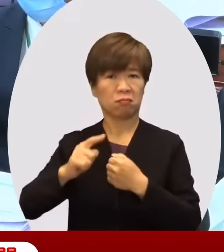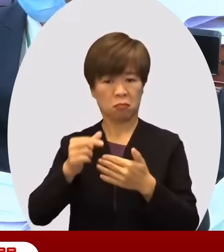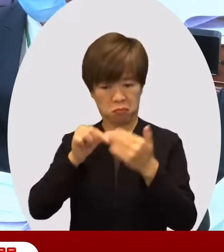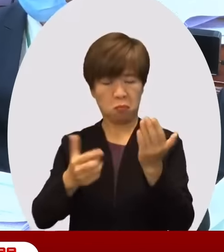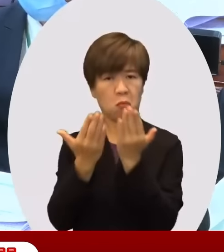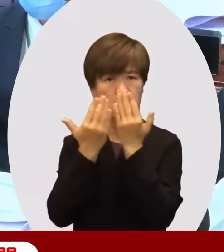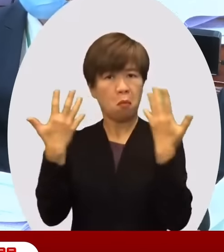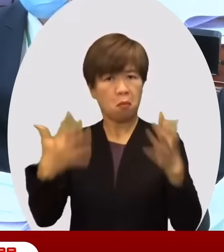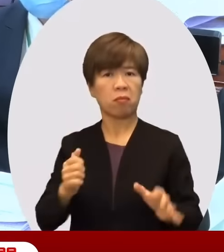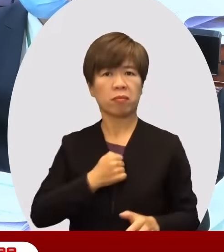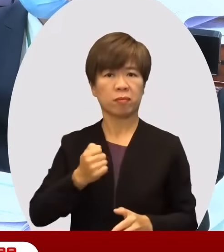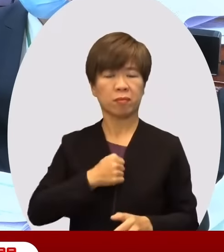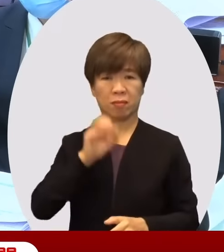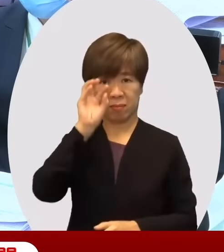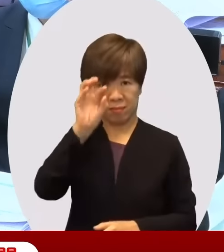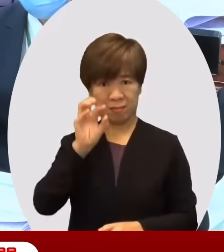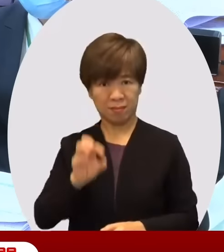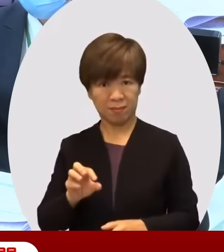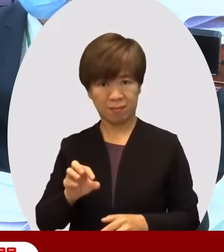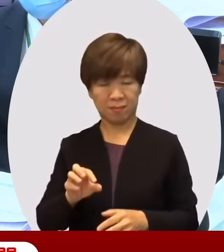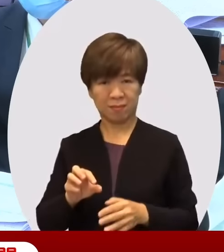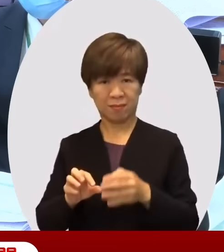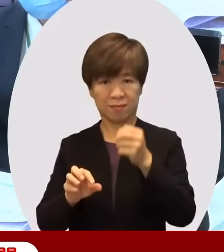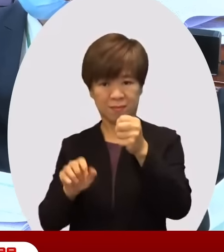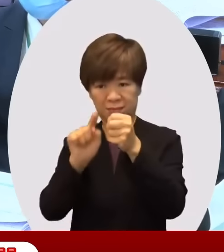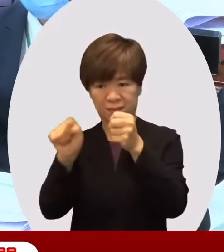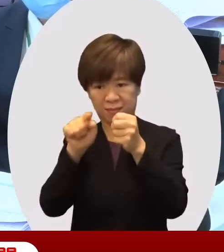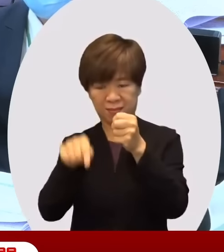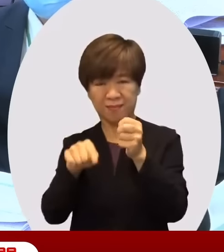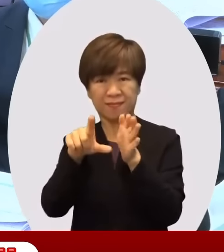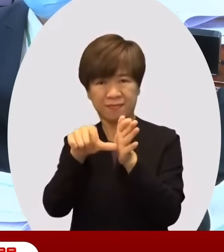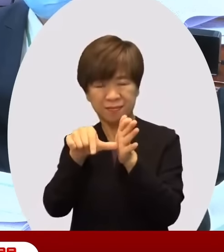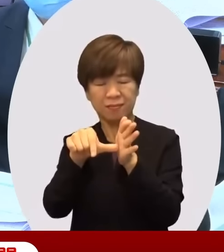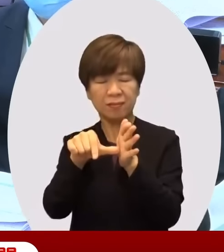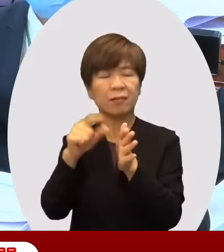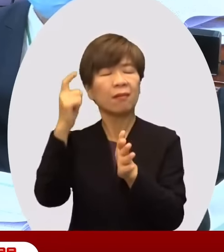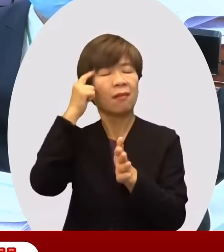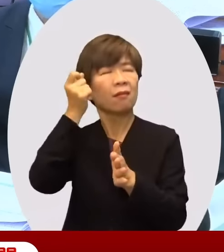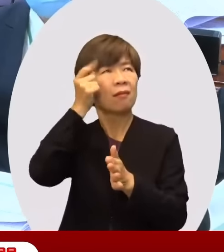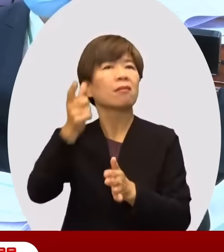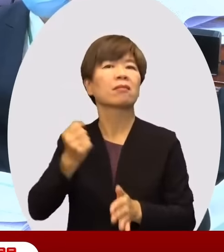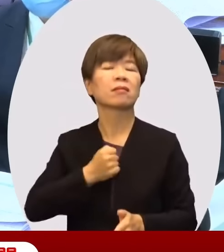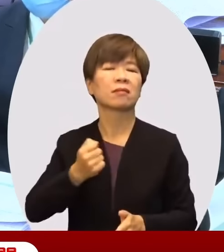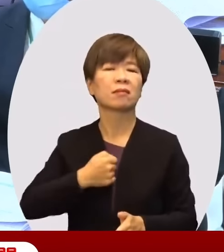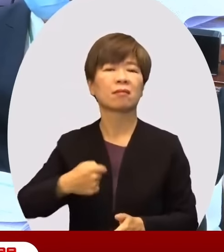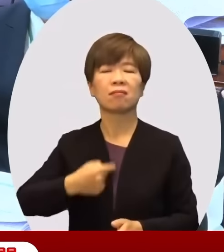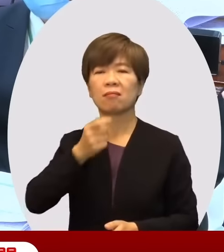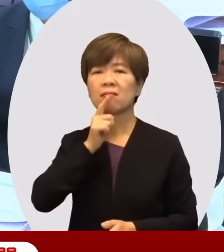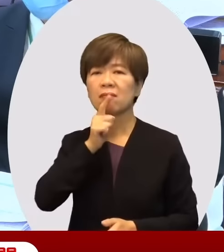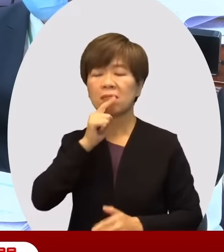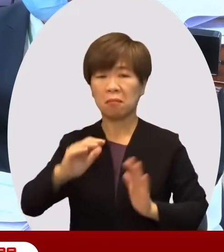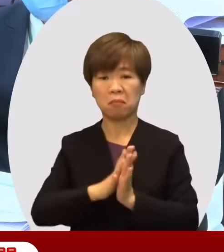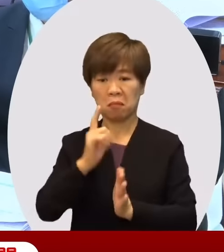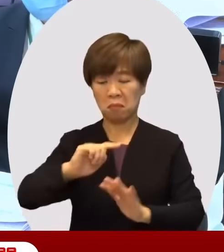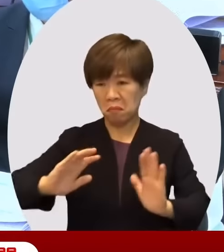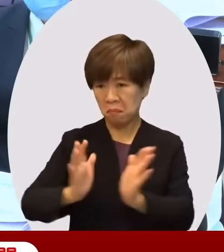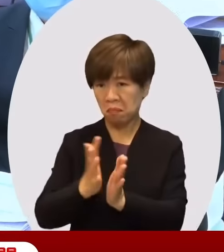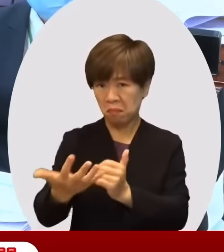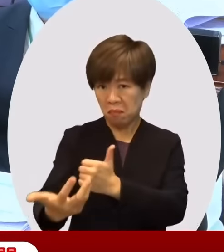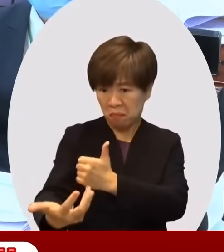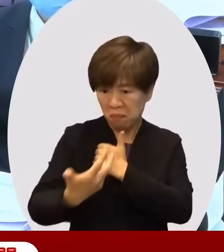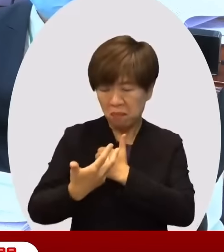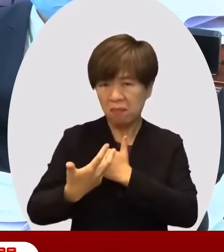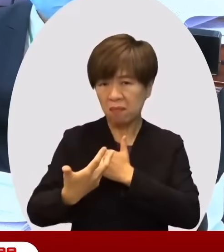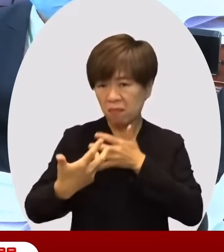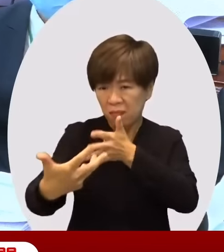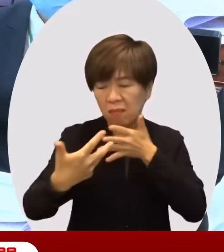我们在看及时这两个字的时候，就绝对不会望文生义。哦，说我讲完那你们马上及时，我讲完你就要马上及